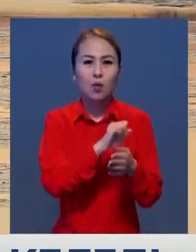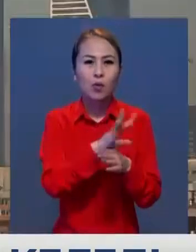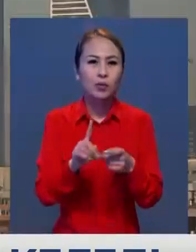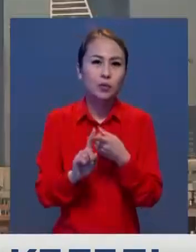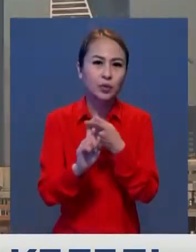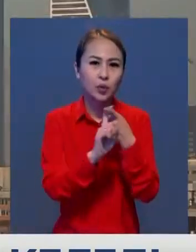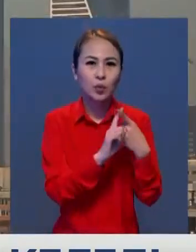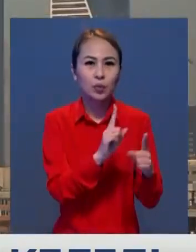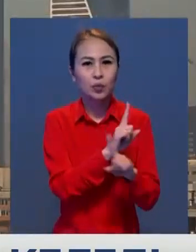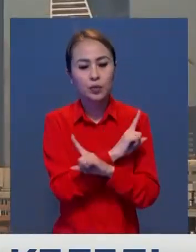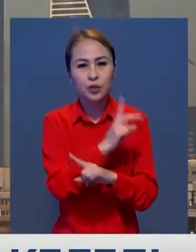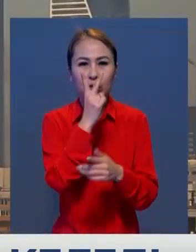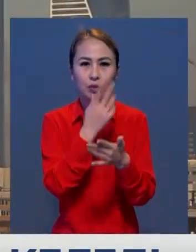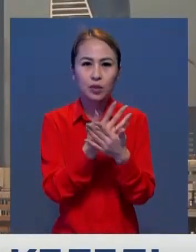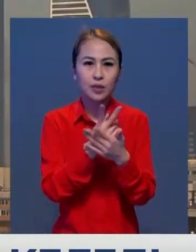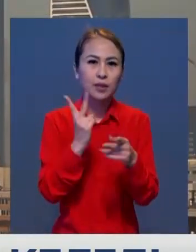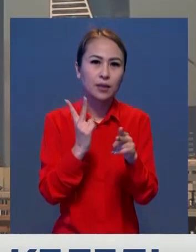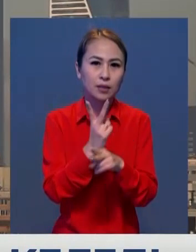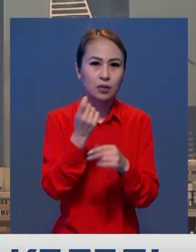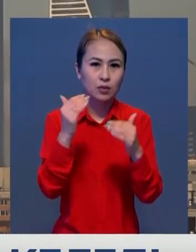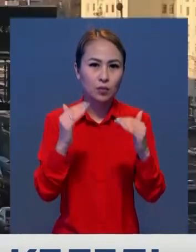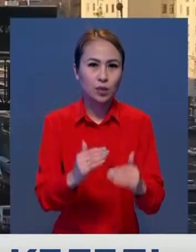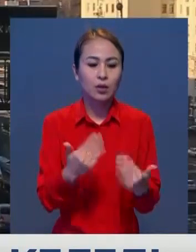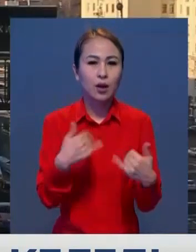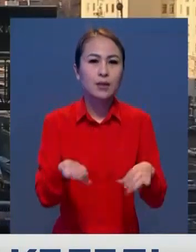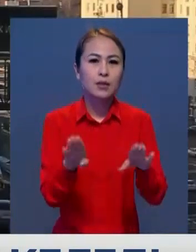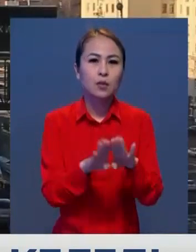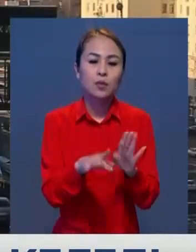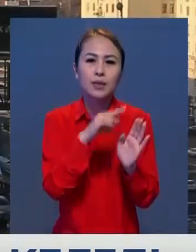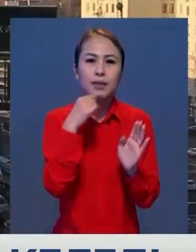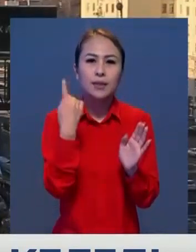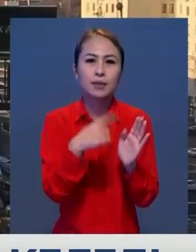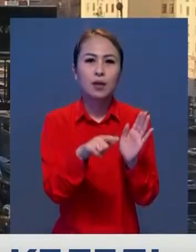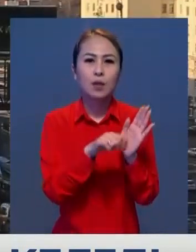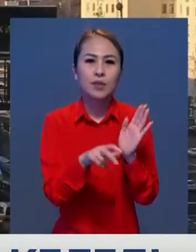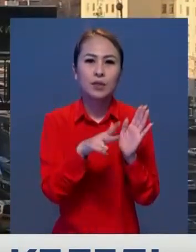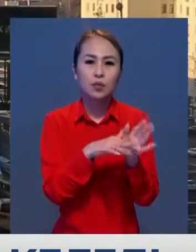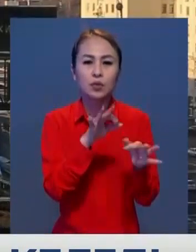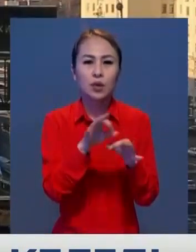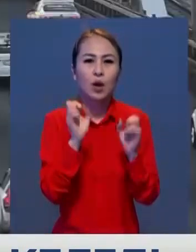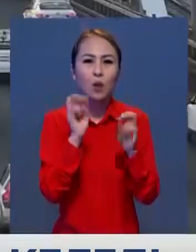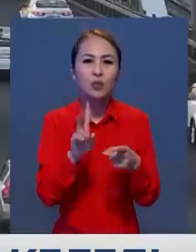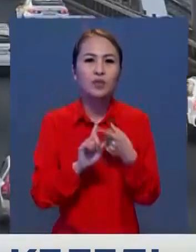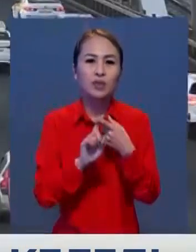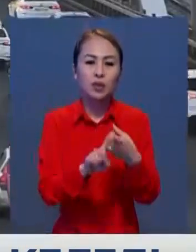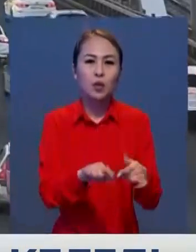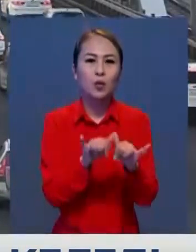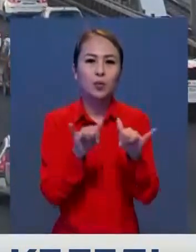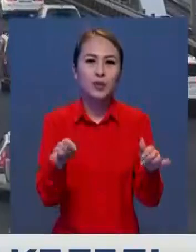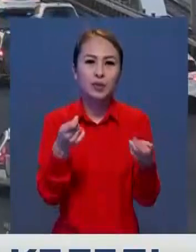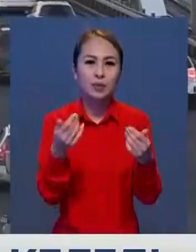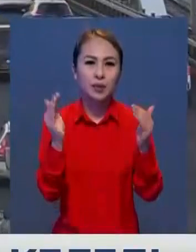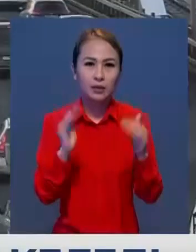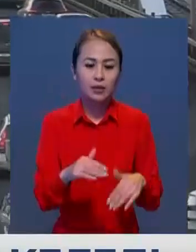коронавирусты жұқтыру және одан өлім-жітім көрсеткіштері 2 есе төмендейді. Қазірдің өзінде Ресейдің 68 өңірінде қауіпті вирустың